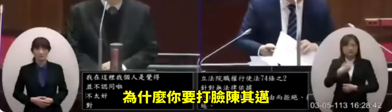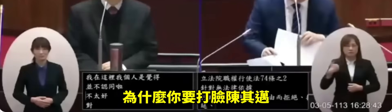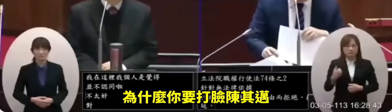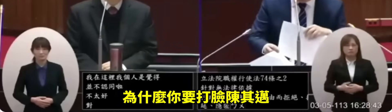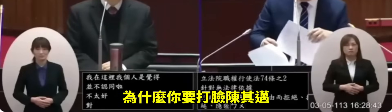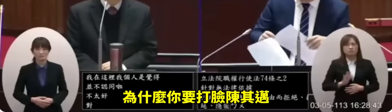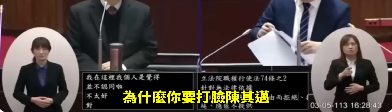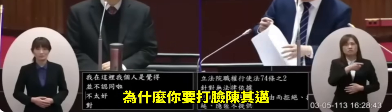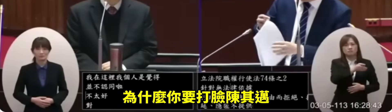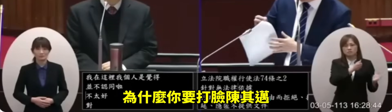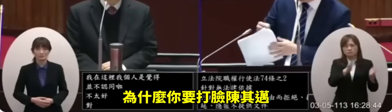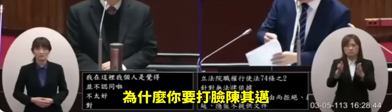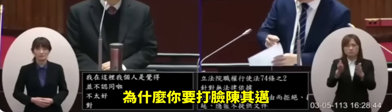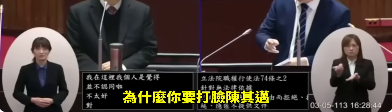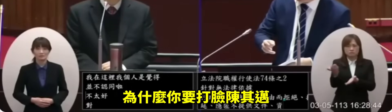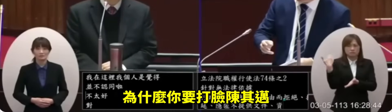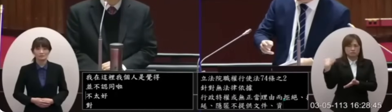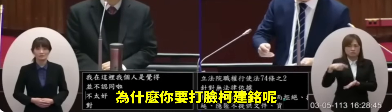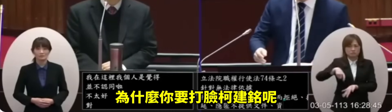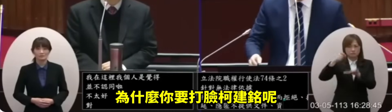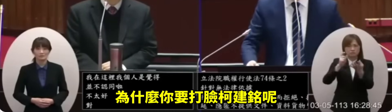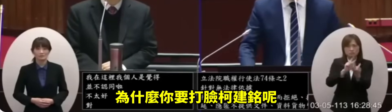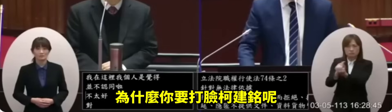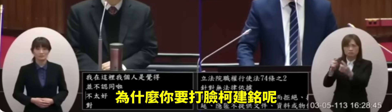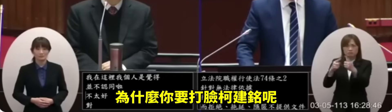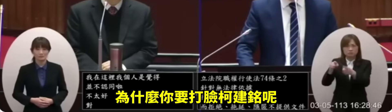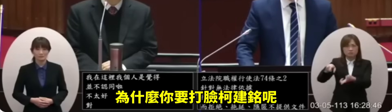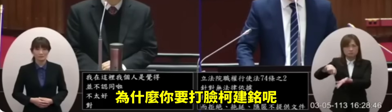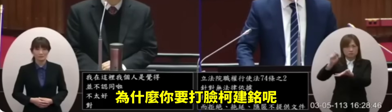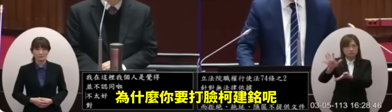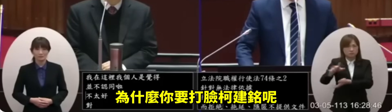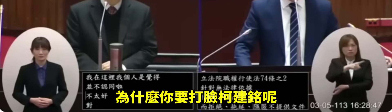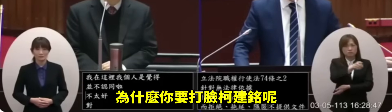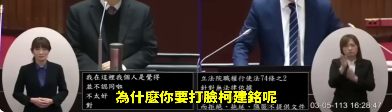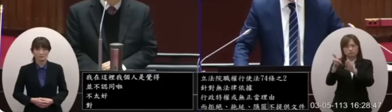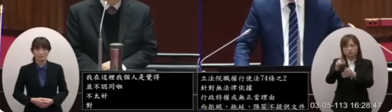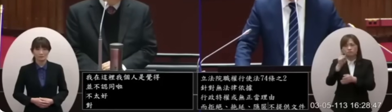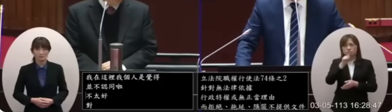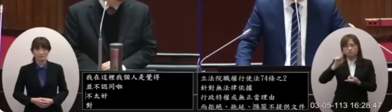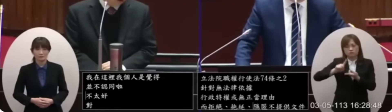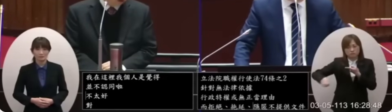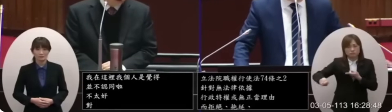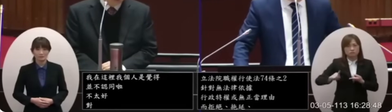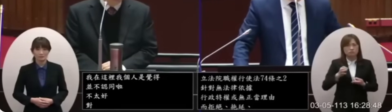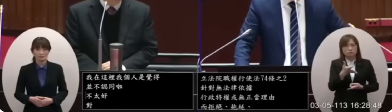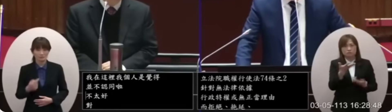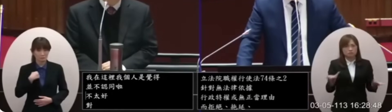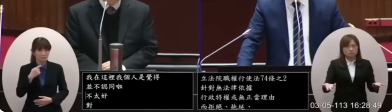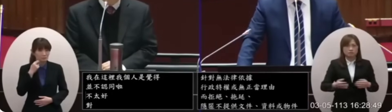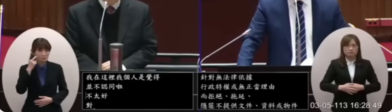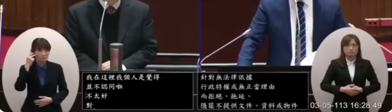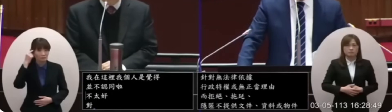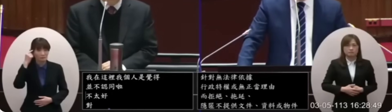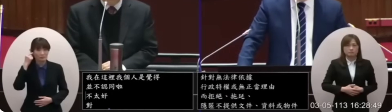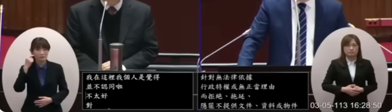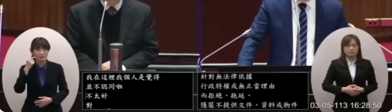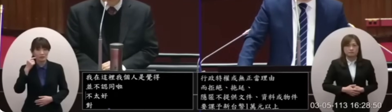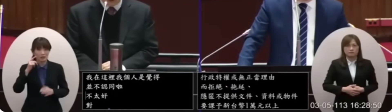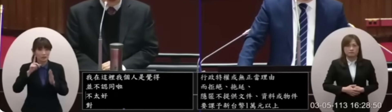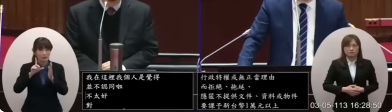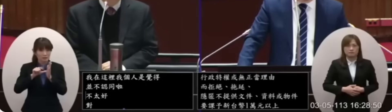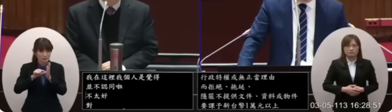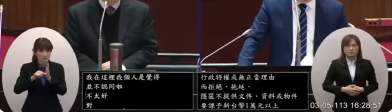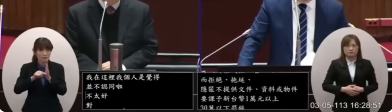我，为什么你要打脸陈其迈？为什么你要打脸柯建铭呢？ 我觉得时空